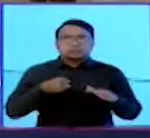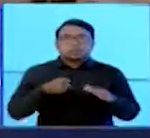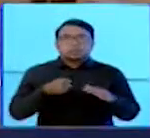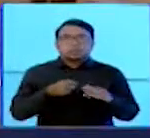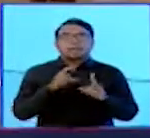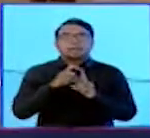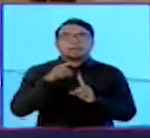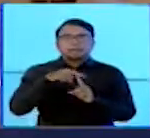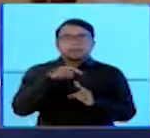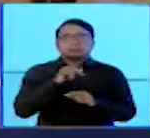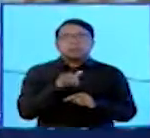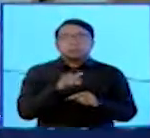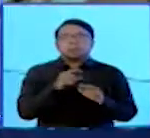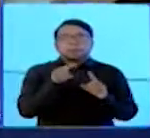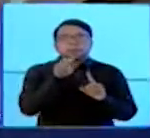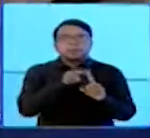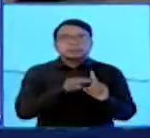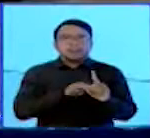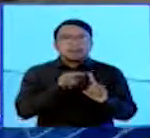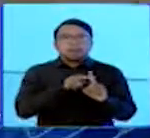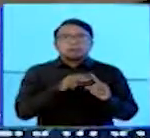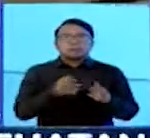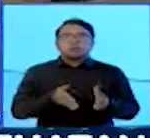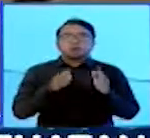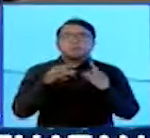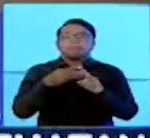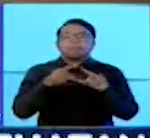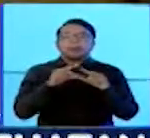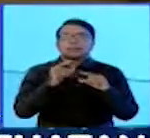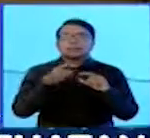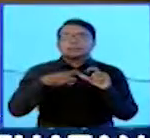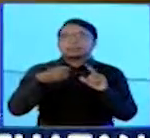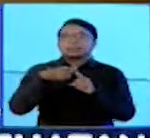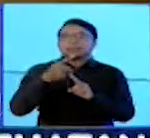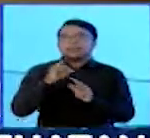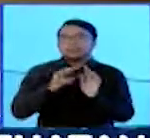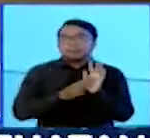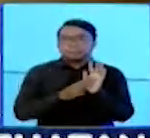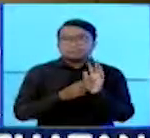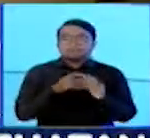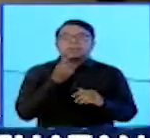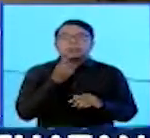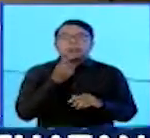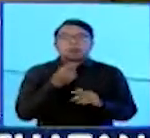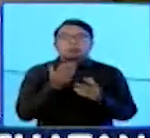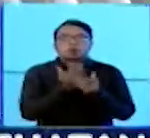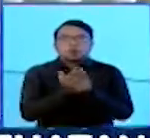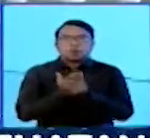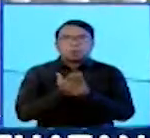Chandra masih menjalani pemeriksaan di gedung bareskrim Polri terkait dengan penerbitan dokumen palsu dalam hal ini berupa